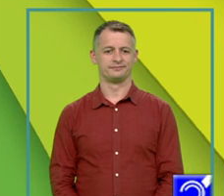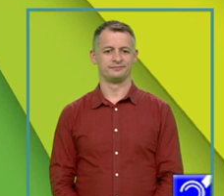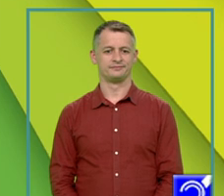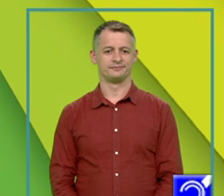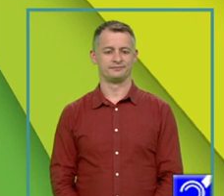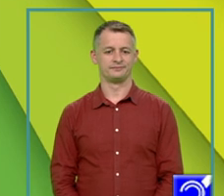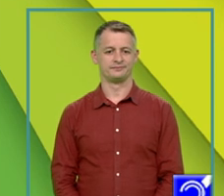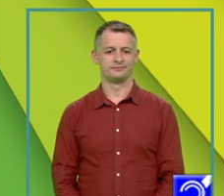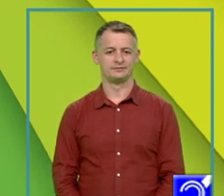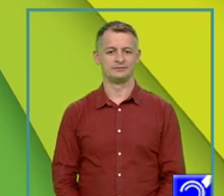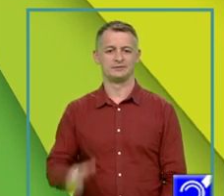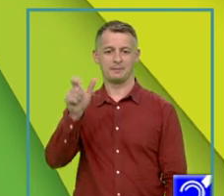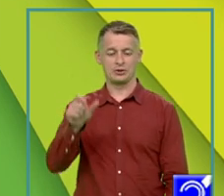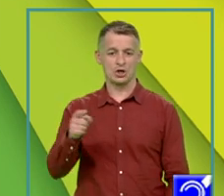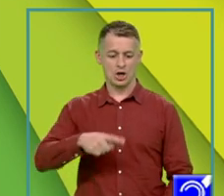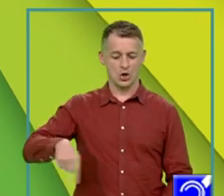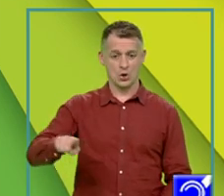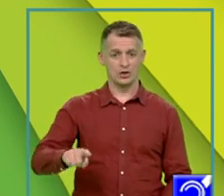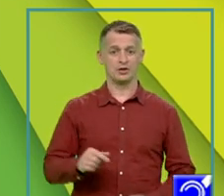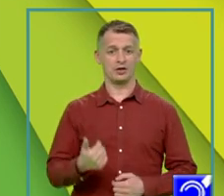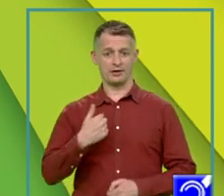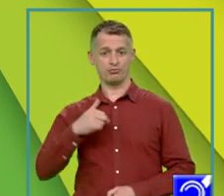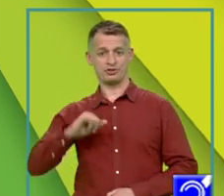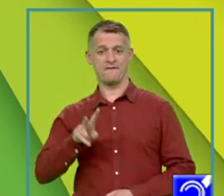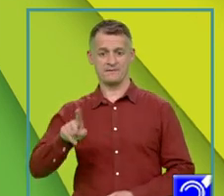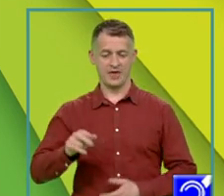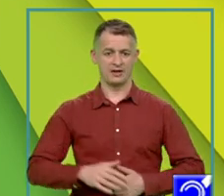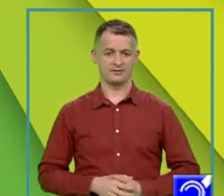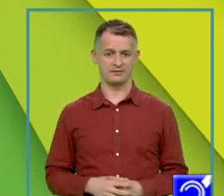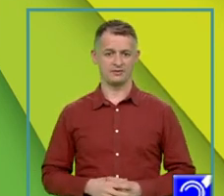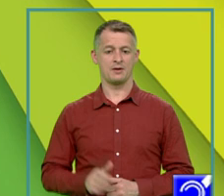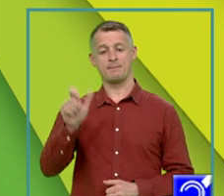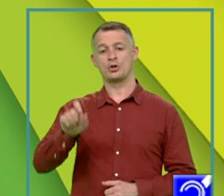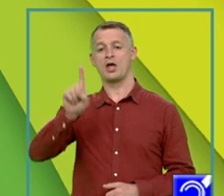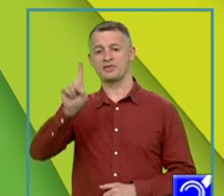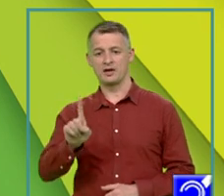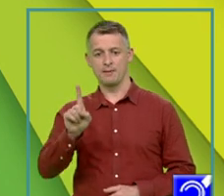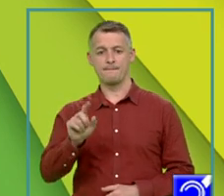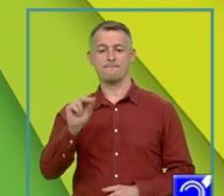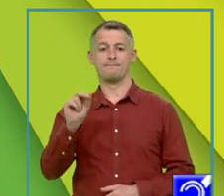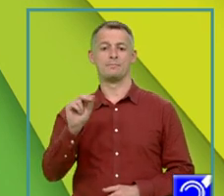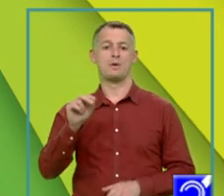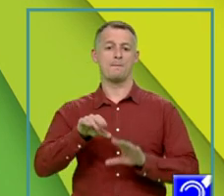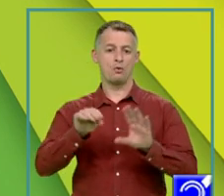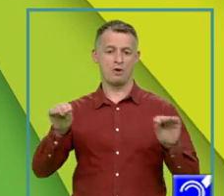psoasul Na noi Eu și fratele Adică noi persoana întâi plural